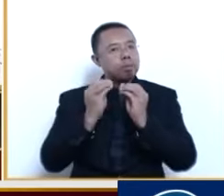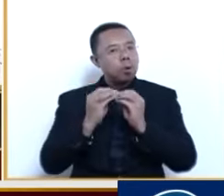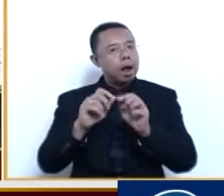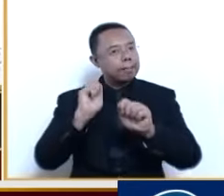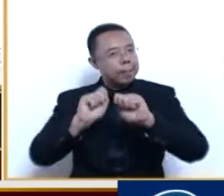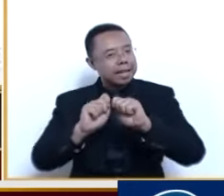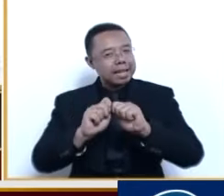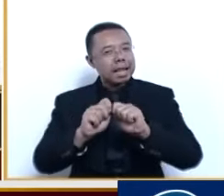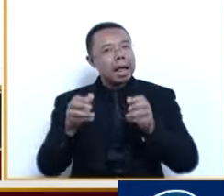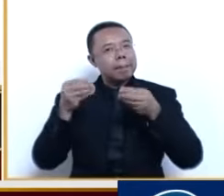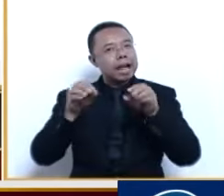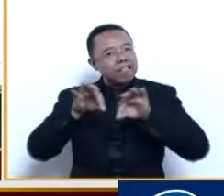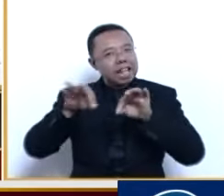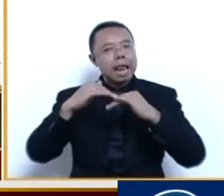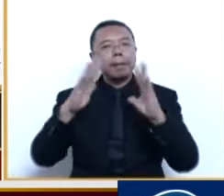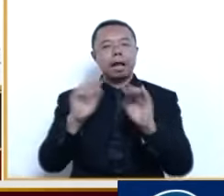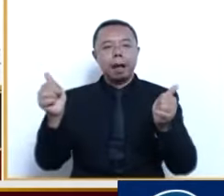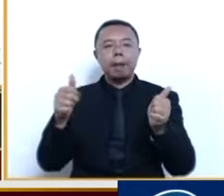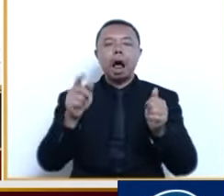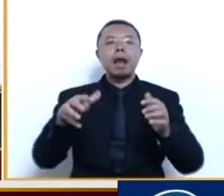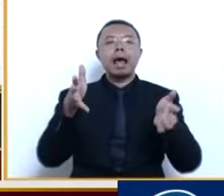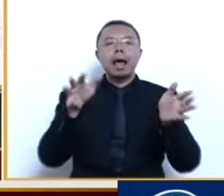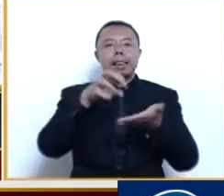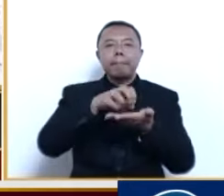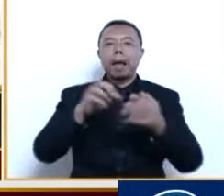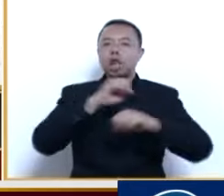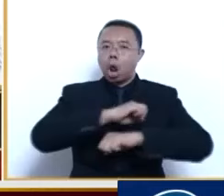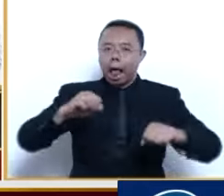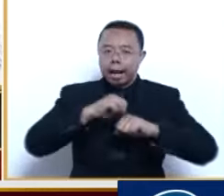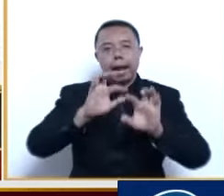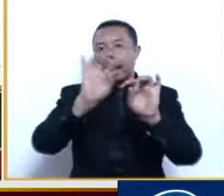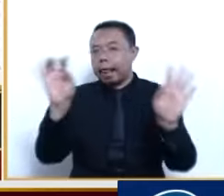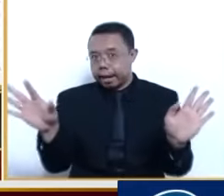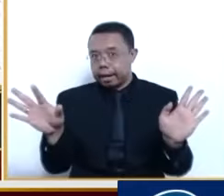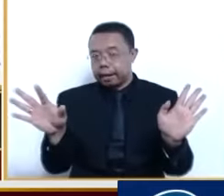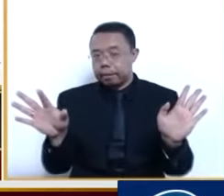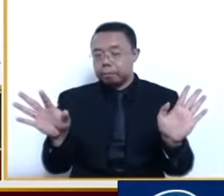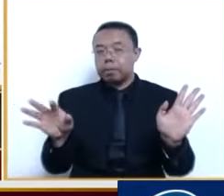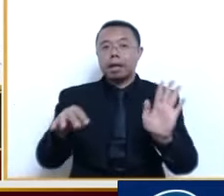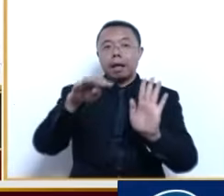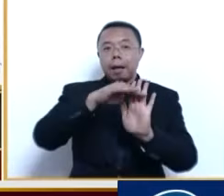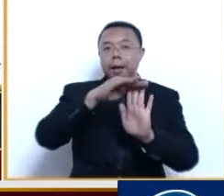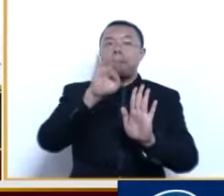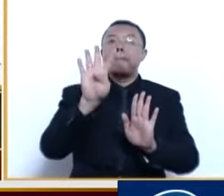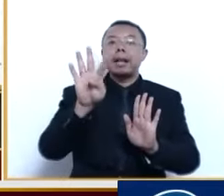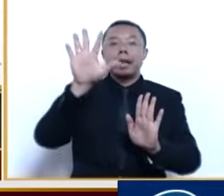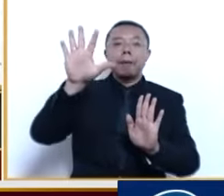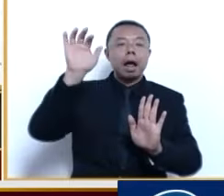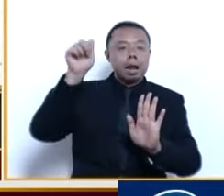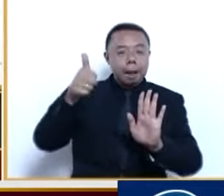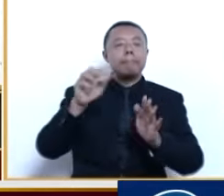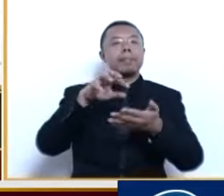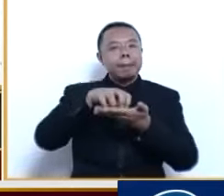dengan fasilitas yang lebih lengkap ada lapangan olahraga dan sebagainya dan sebagainya 45 coalking